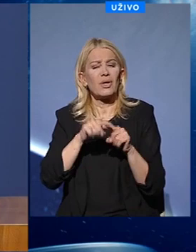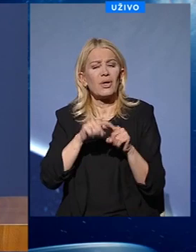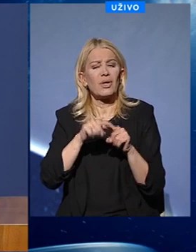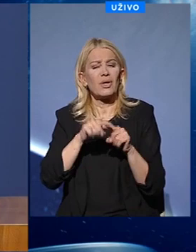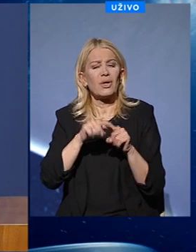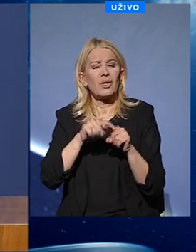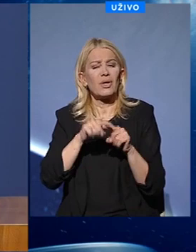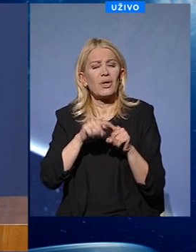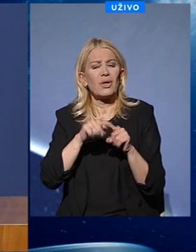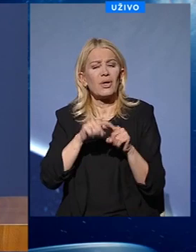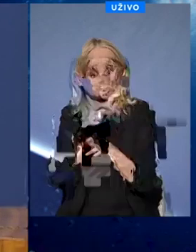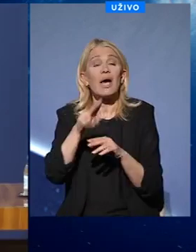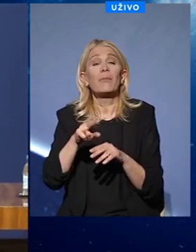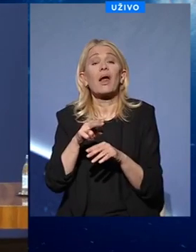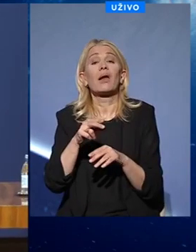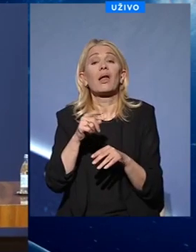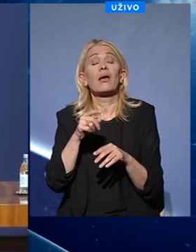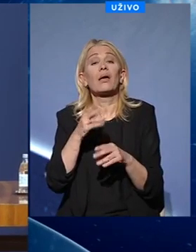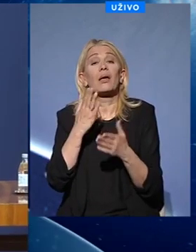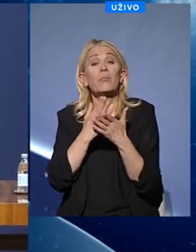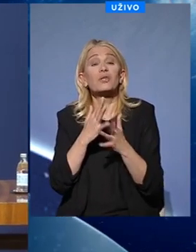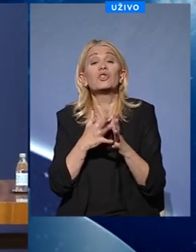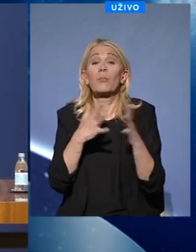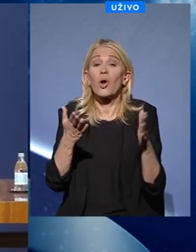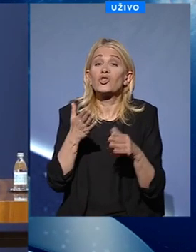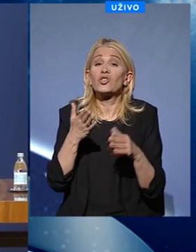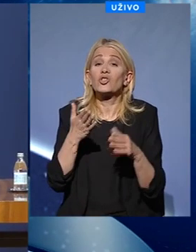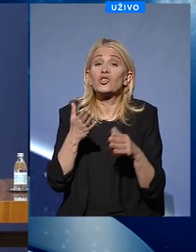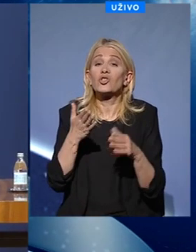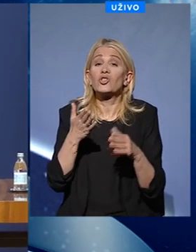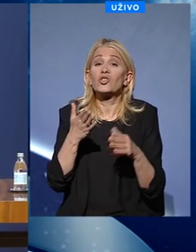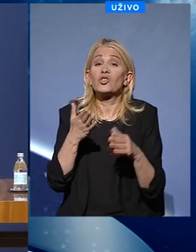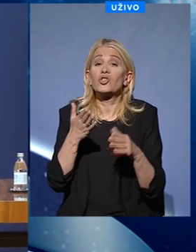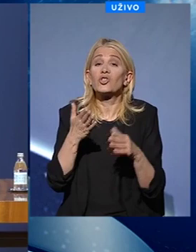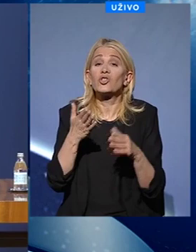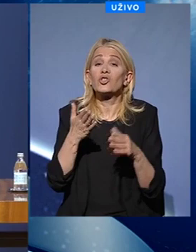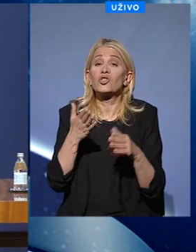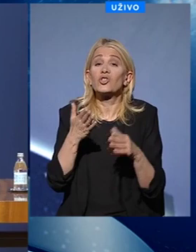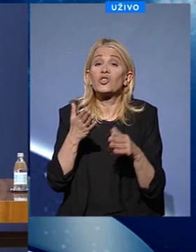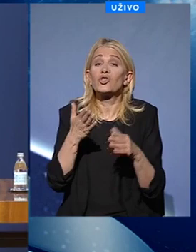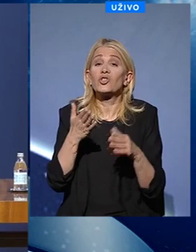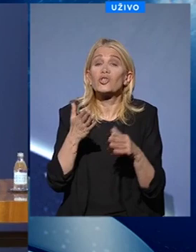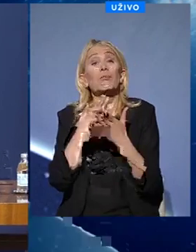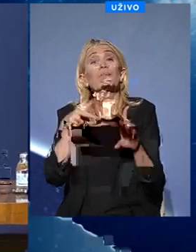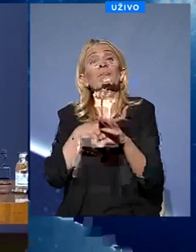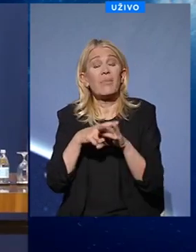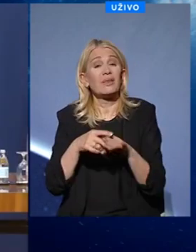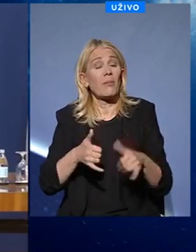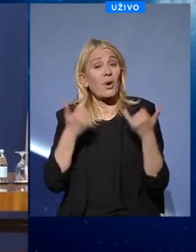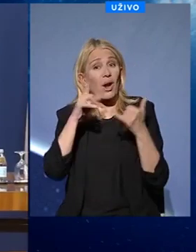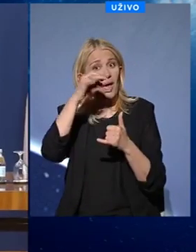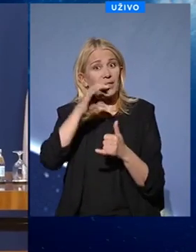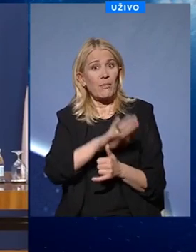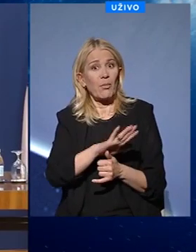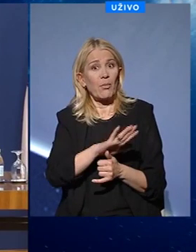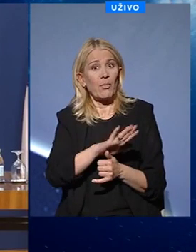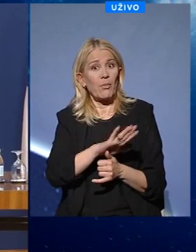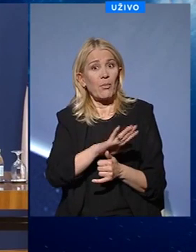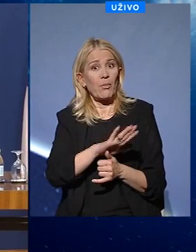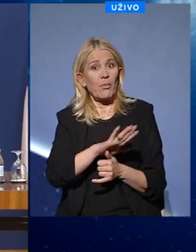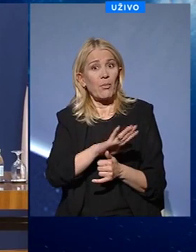tokom zabrane kretanja, da će biti proširana na sve osobe sa smetnjama u razvoju, da se neće odnositi samo na decu, već i na